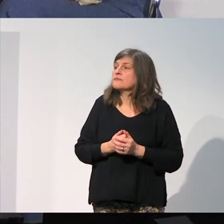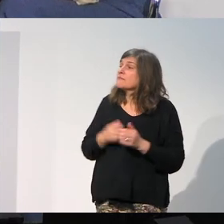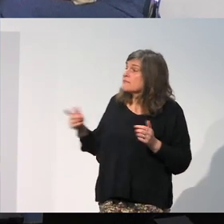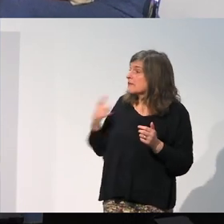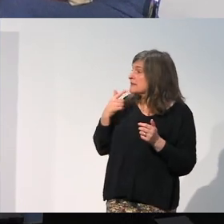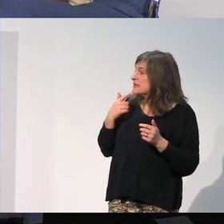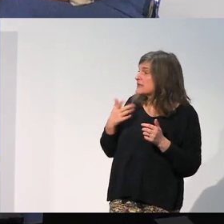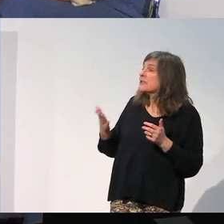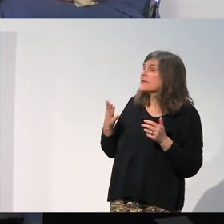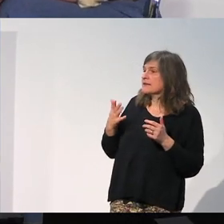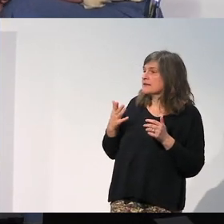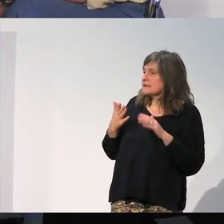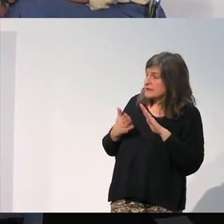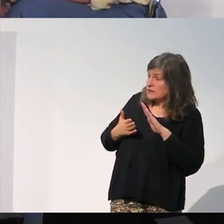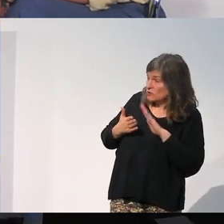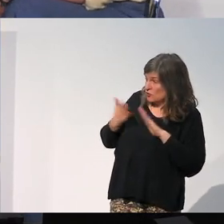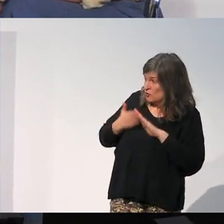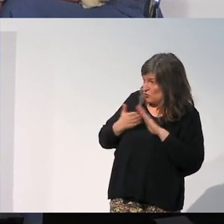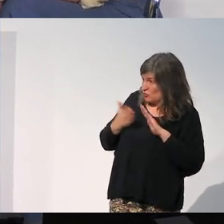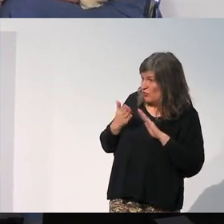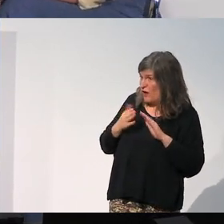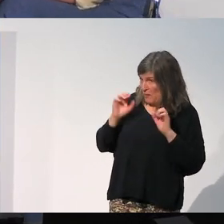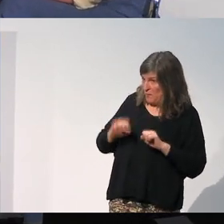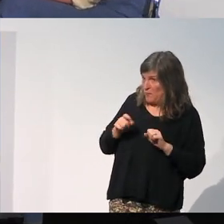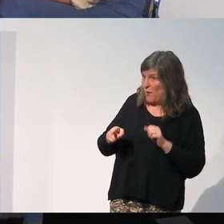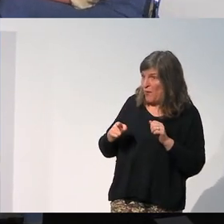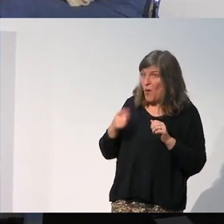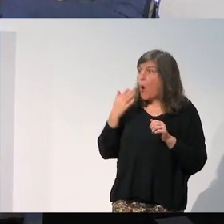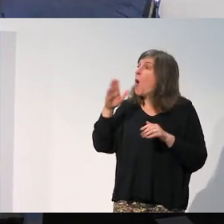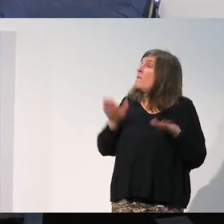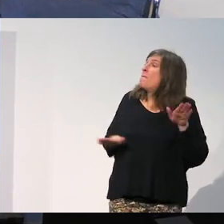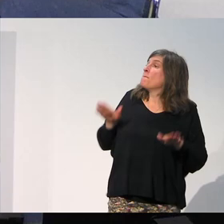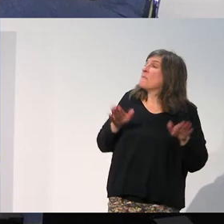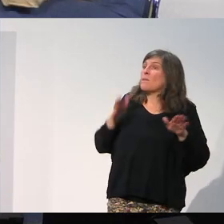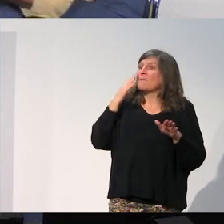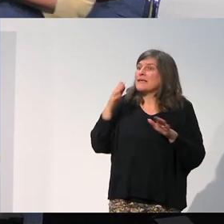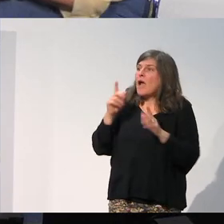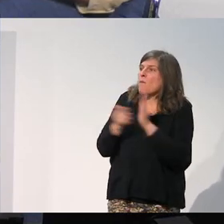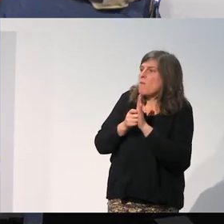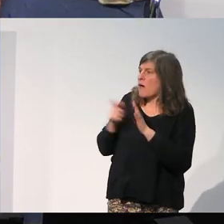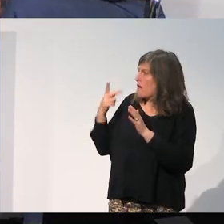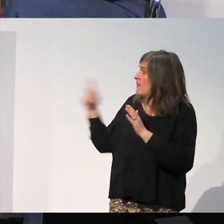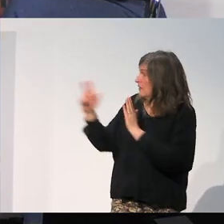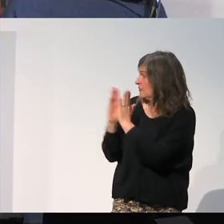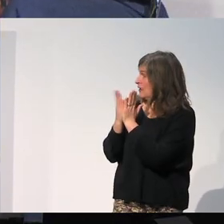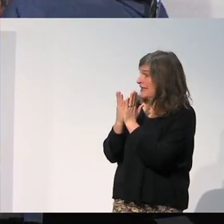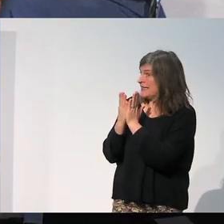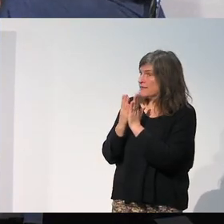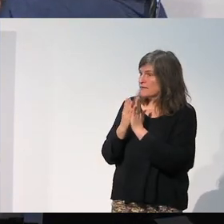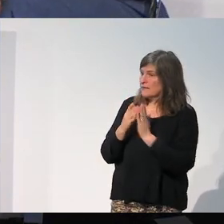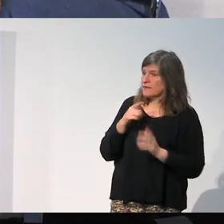encore, oui ou non, un animal sauvage? Peut-il encore vivre avec d'autres pingouins? Il y a un moment dans votre livre où il tente de